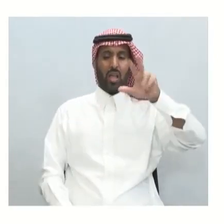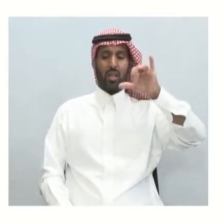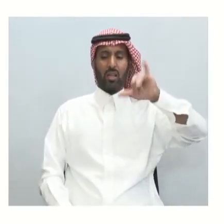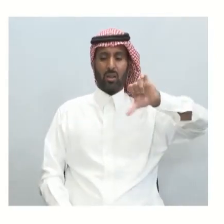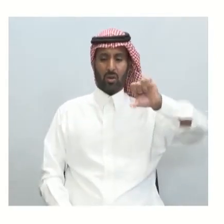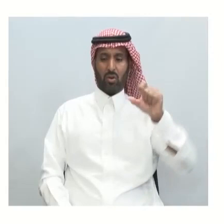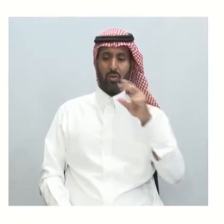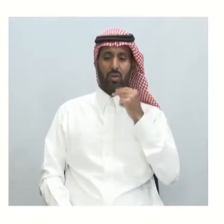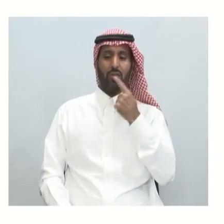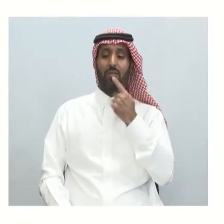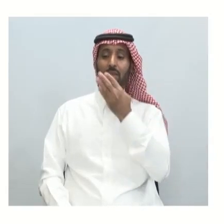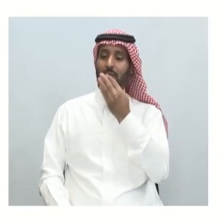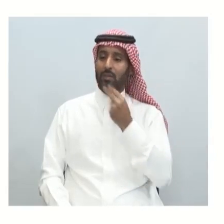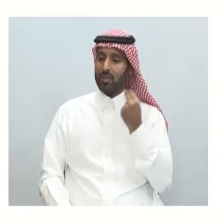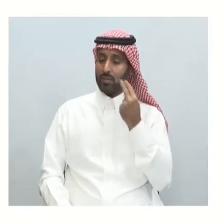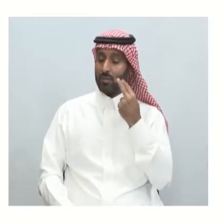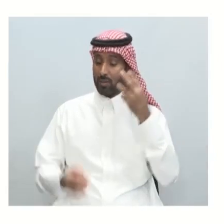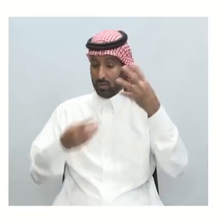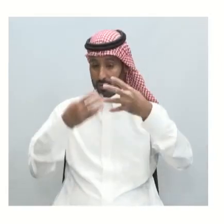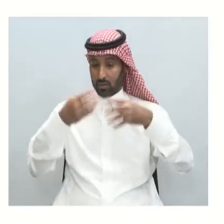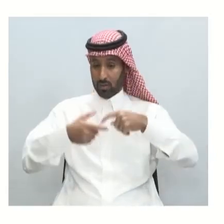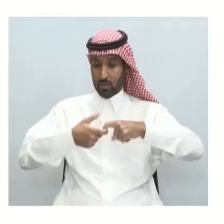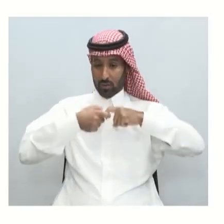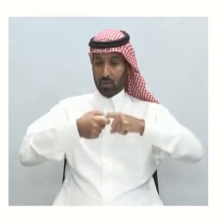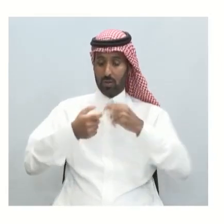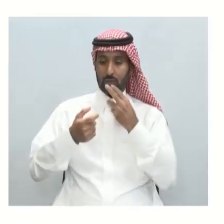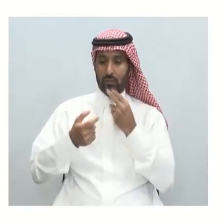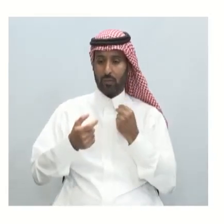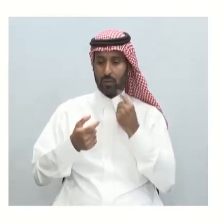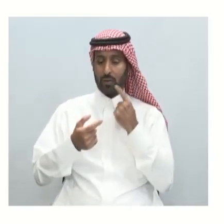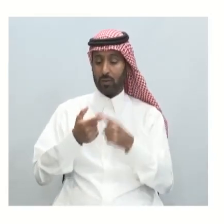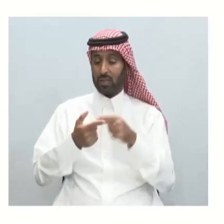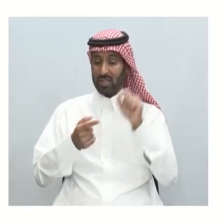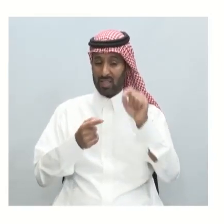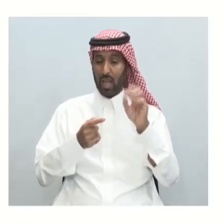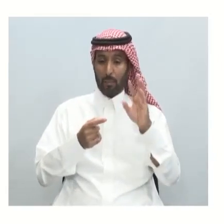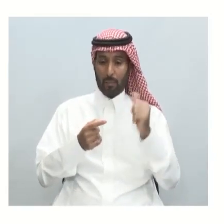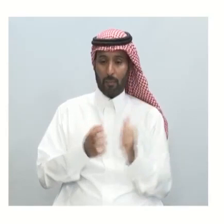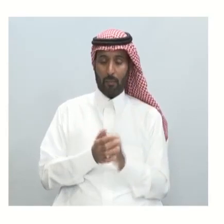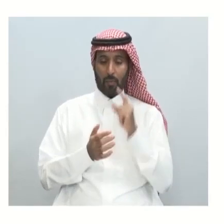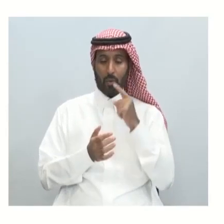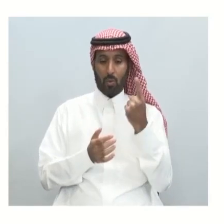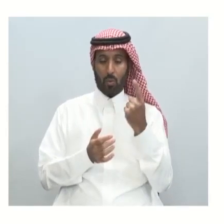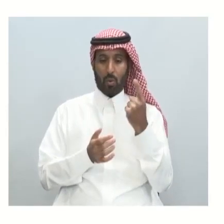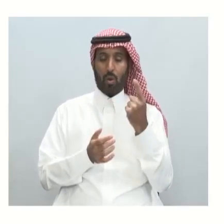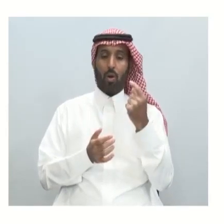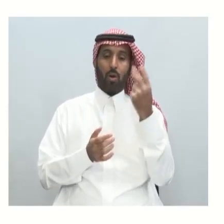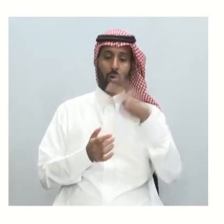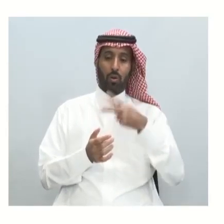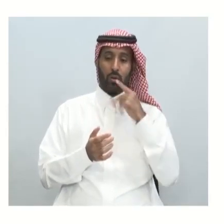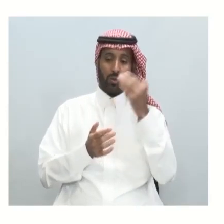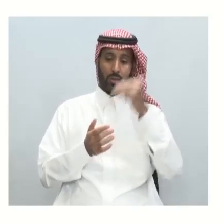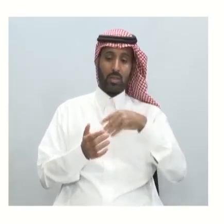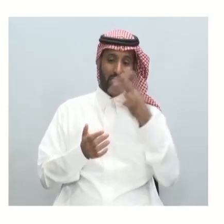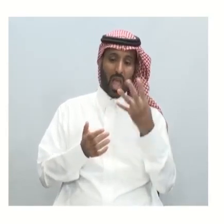تساهميه نقيه كم القيمه ستكون صفر احسنتم اذا هذا هو الشكل لدينا شكل 21 4